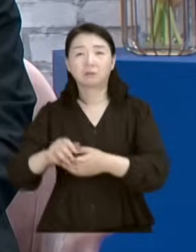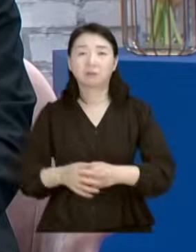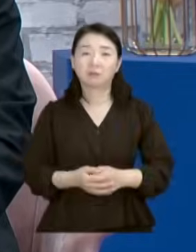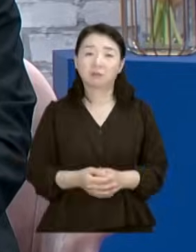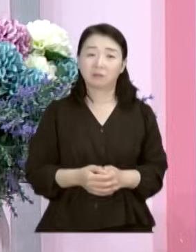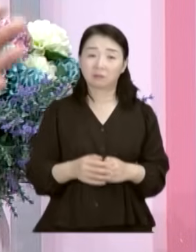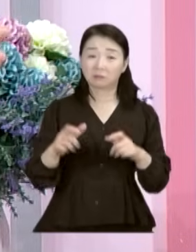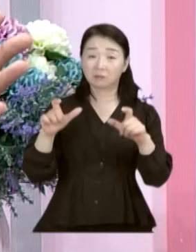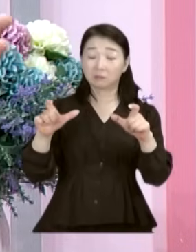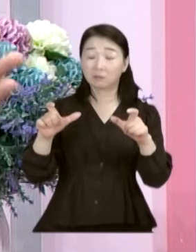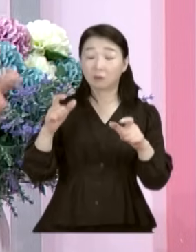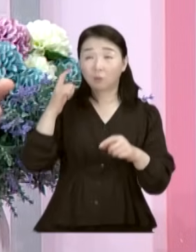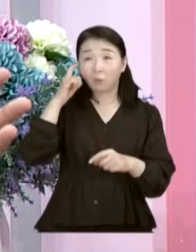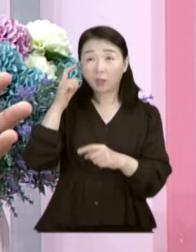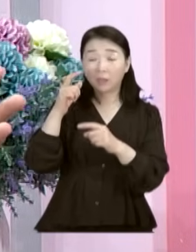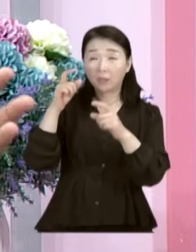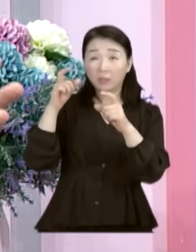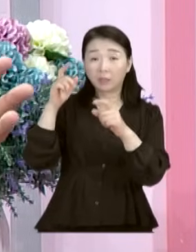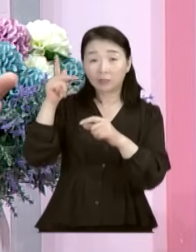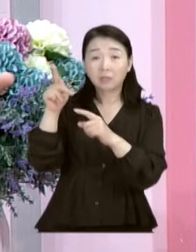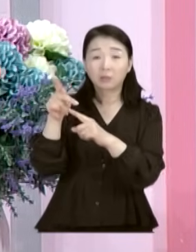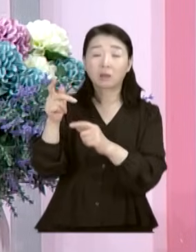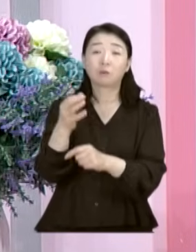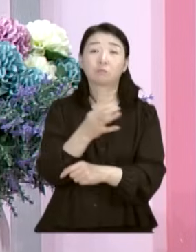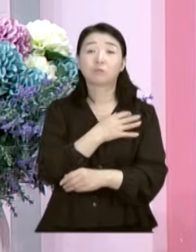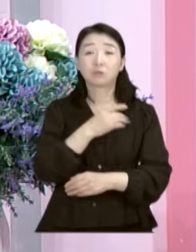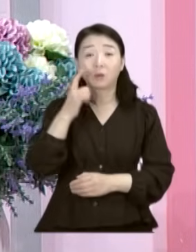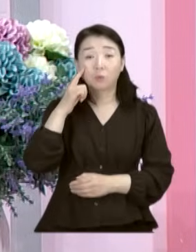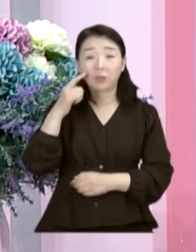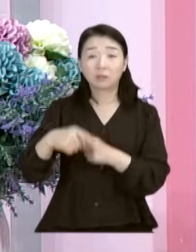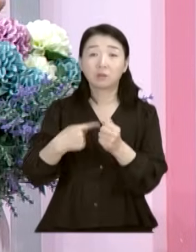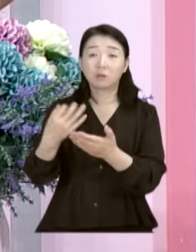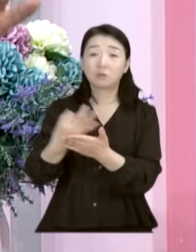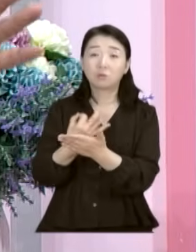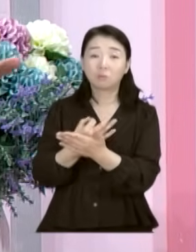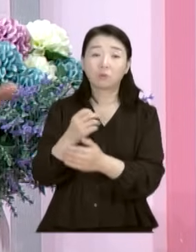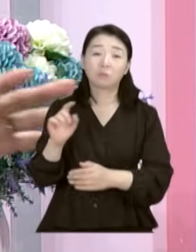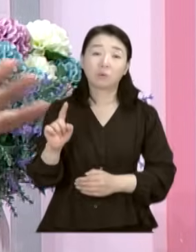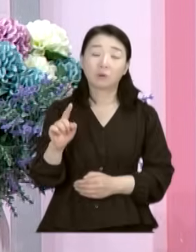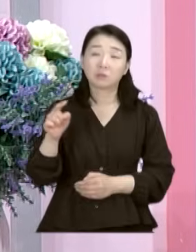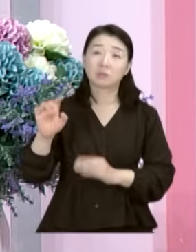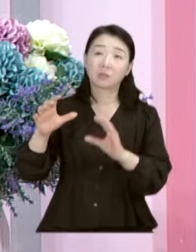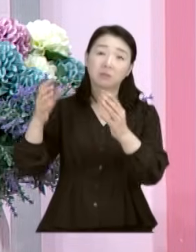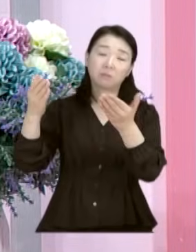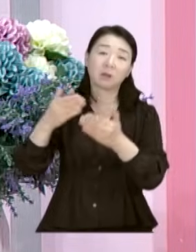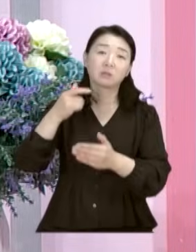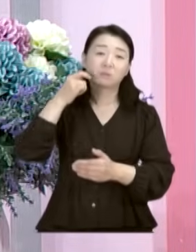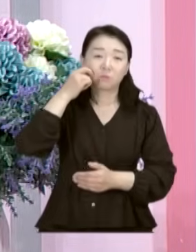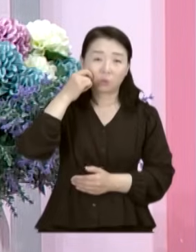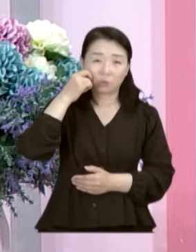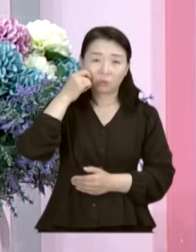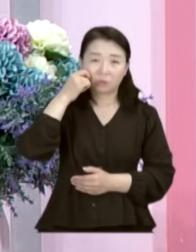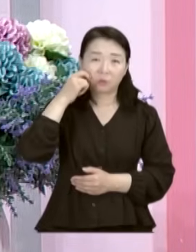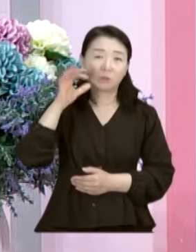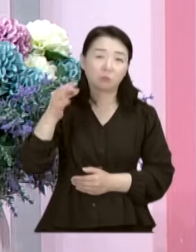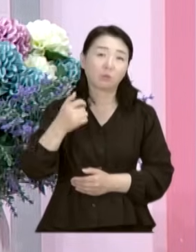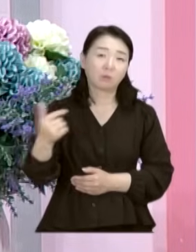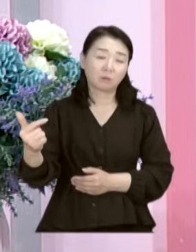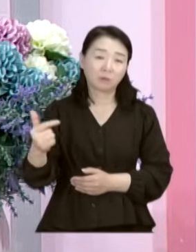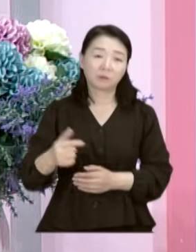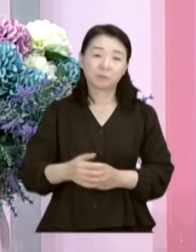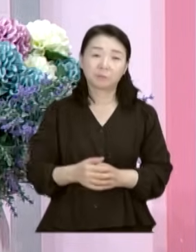지역에서는 얘는 어마어마한 거부가 됐어요 연봉이 뭐 그날에서 받을 수 없는 어마어마한